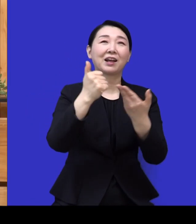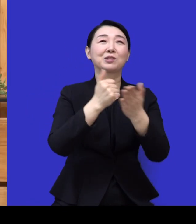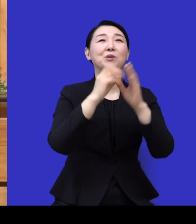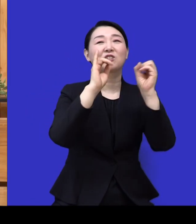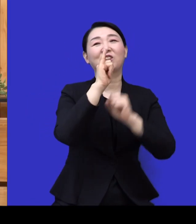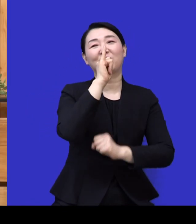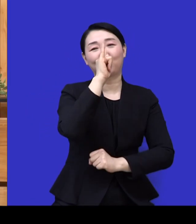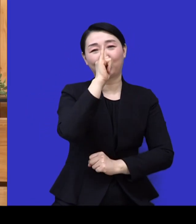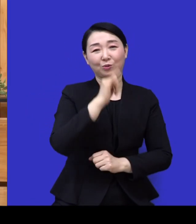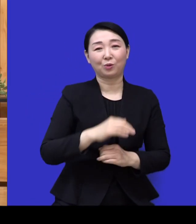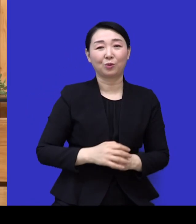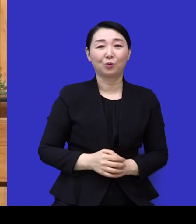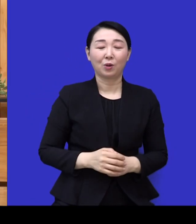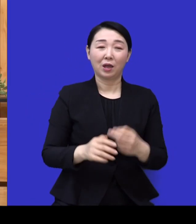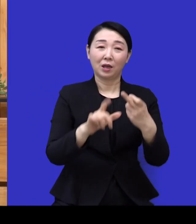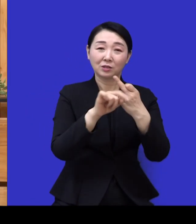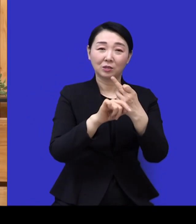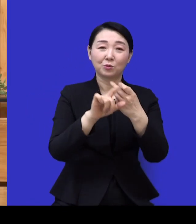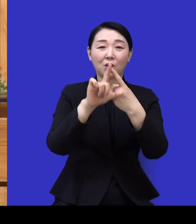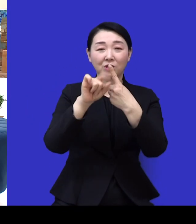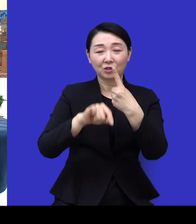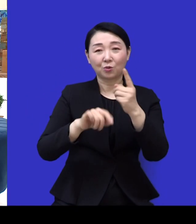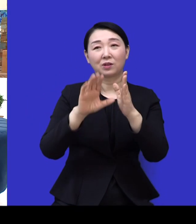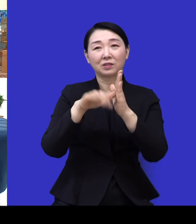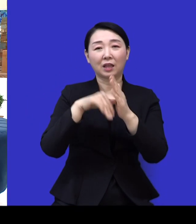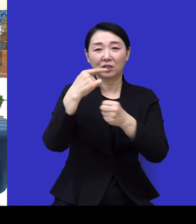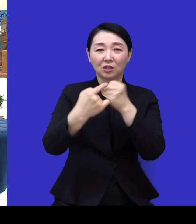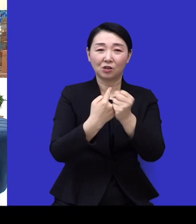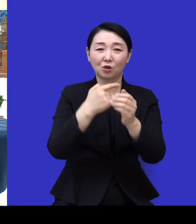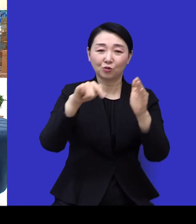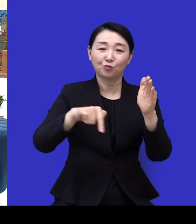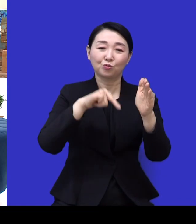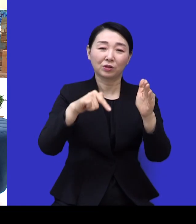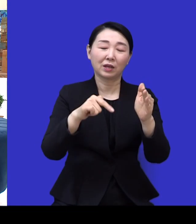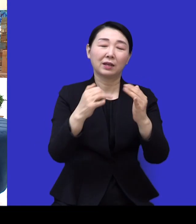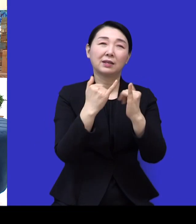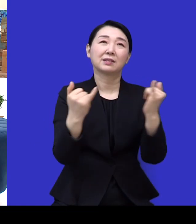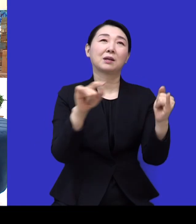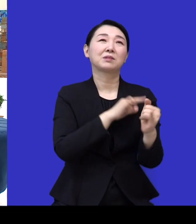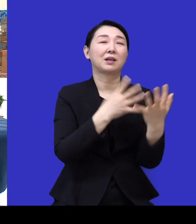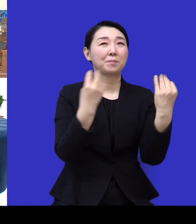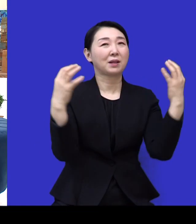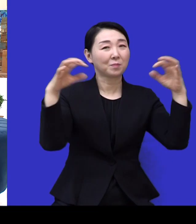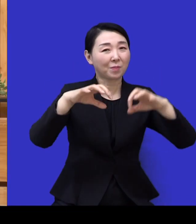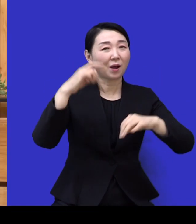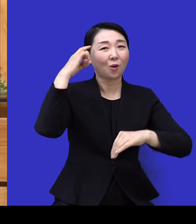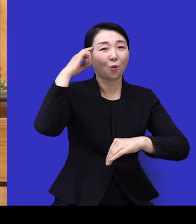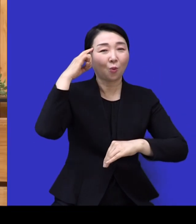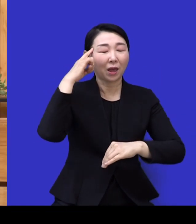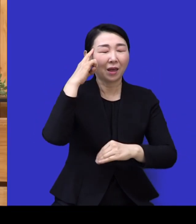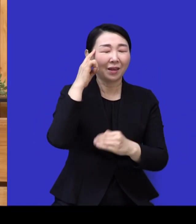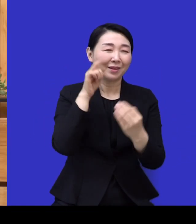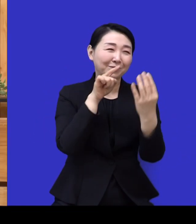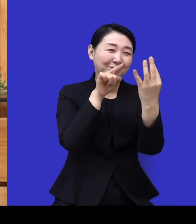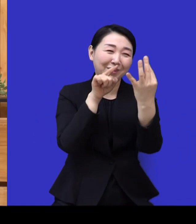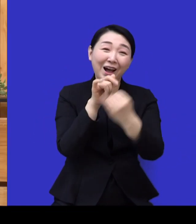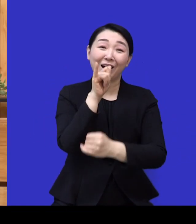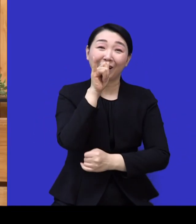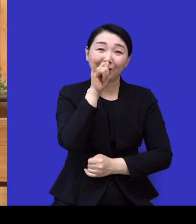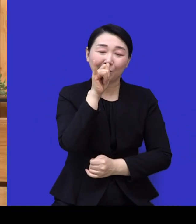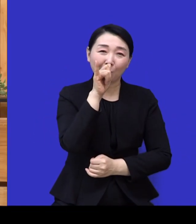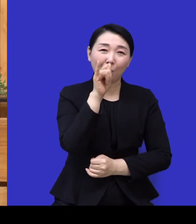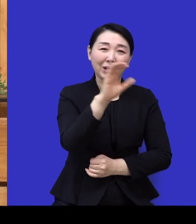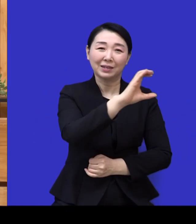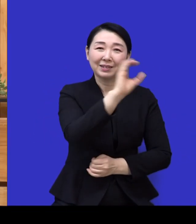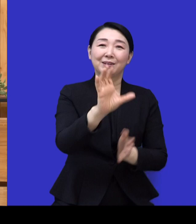12월 1월이면 1년 중에 타임스퀘어 사람이 제일 많을 때잖아요. 네, 카운트다운하고 카운트다운하고 그 크리스마스 트리 그 보러 들어오고 관광객들